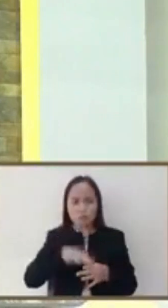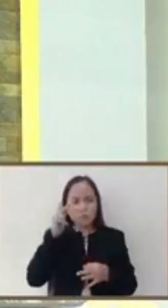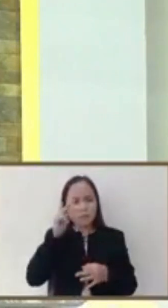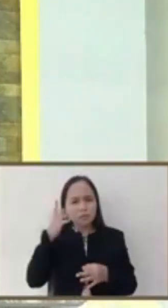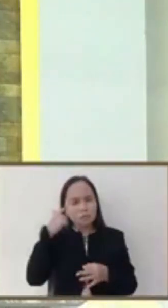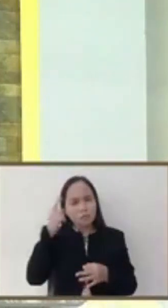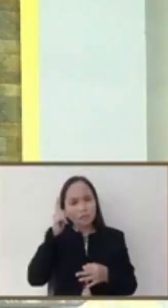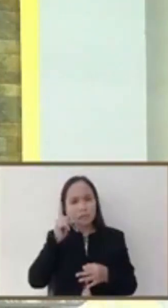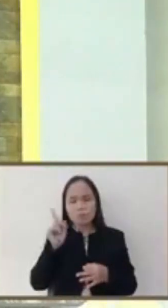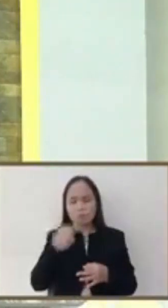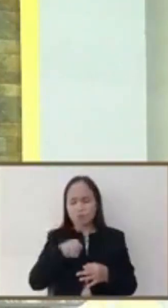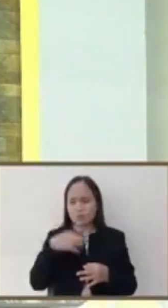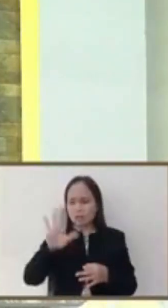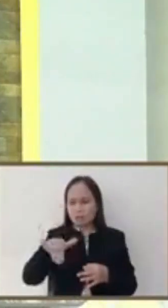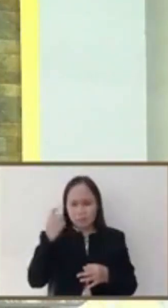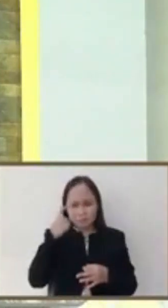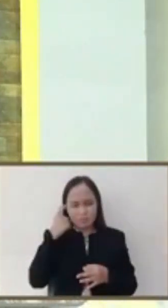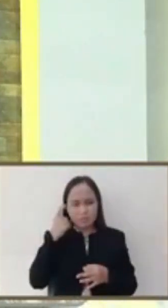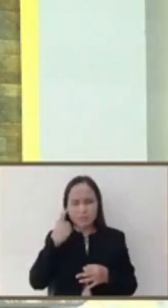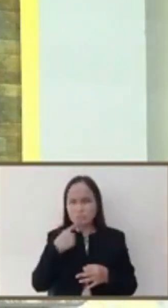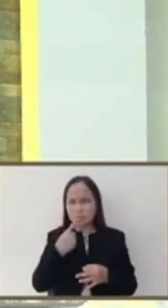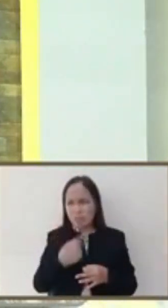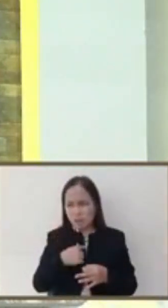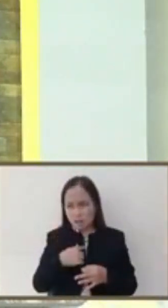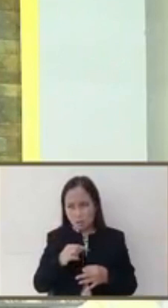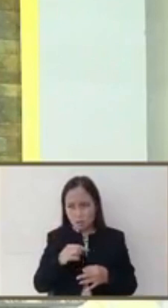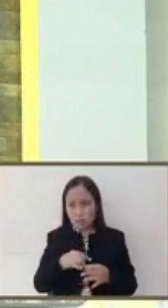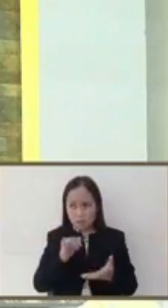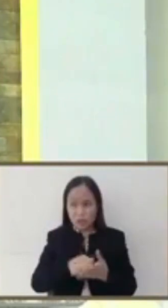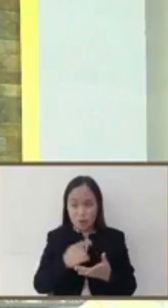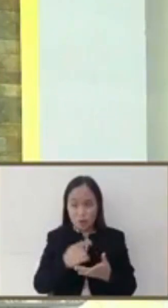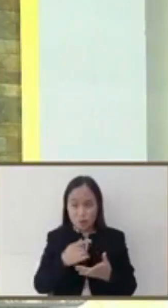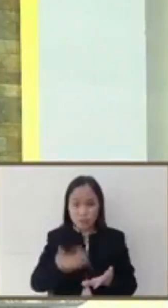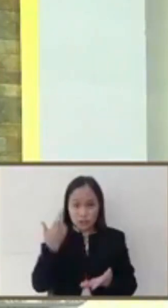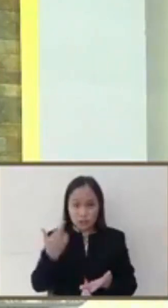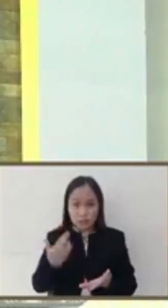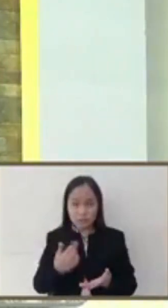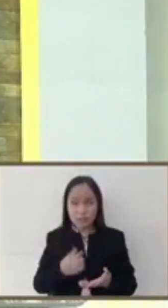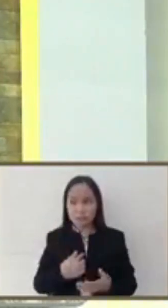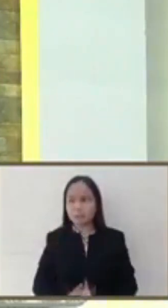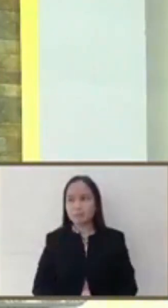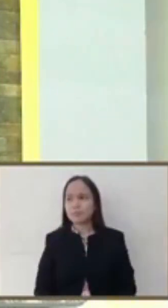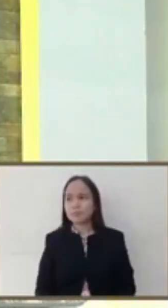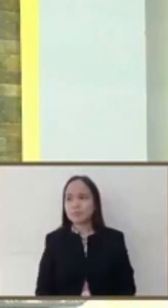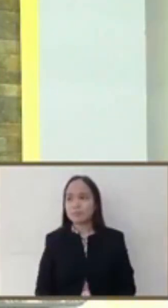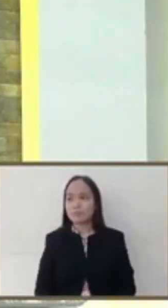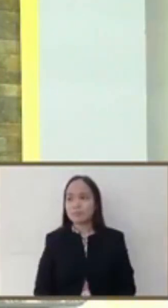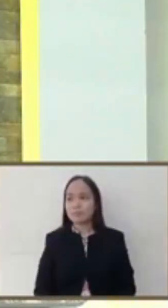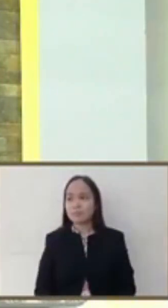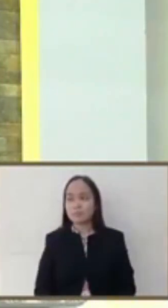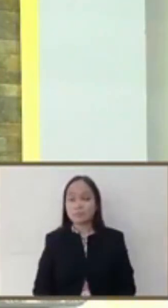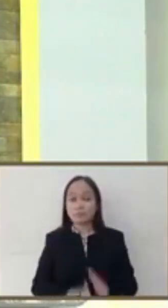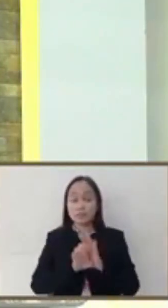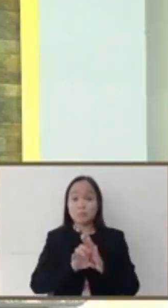yun, mga kapatid. Para bang sinasabi ko, ganito ba ako kayaman? For example, doon sa